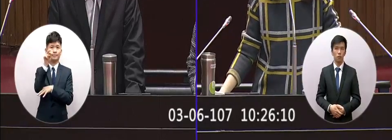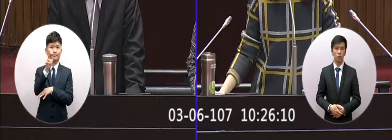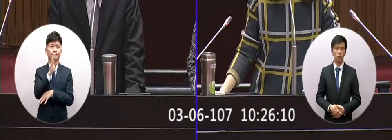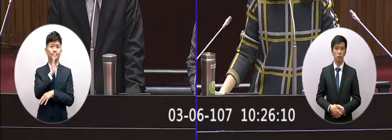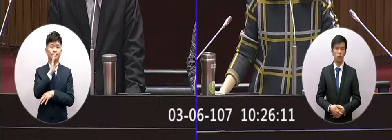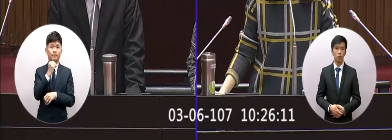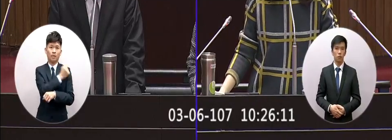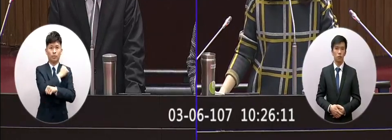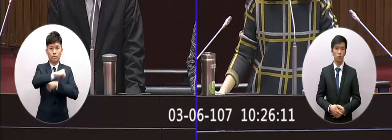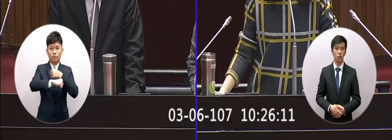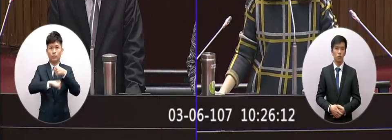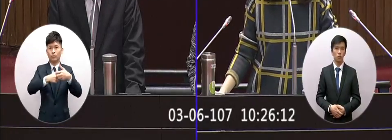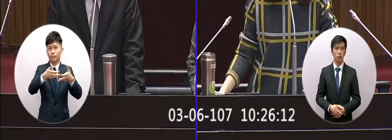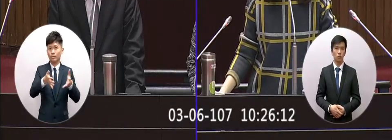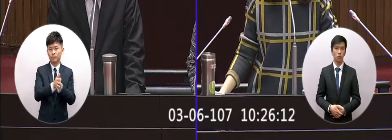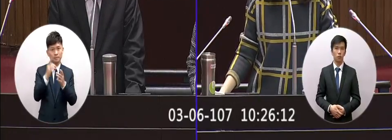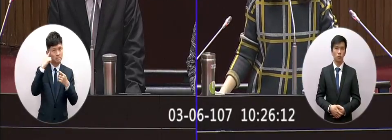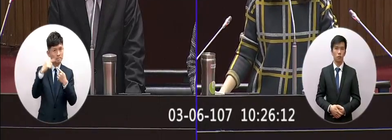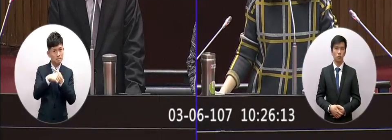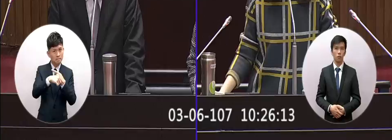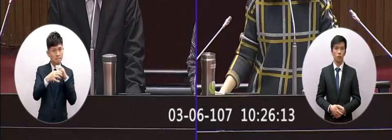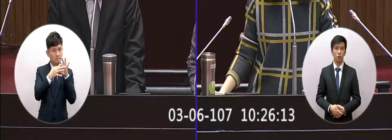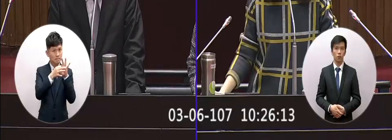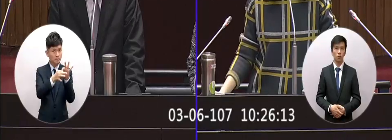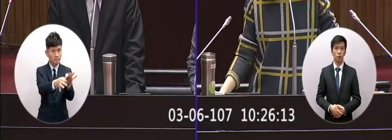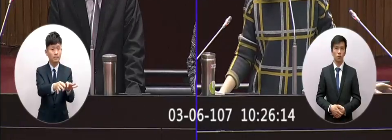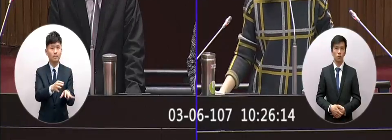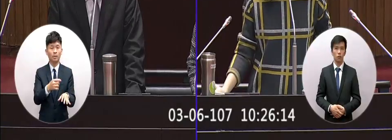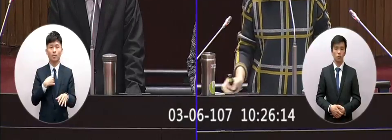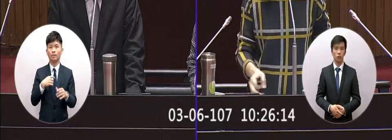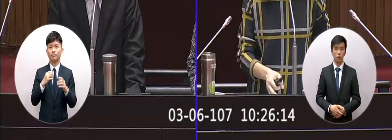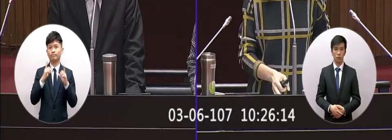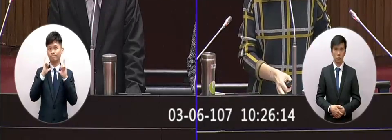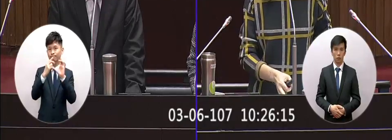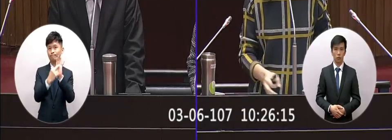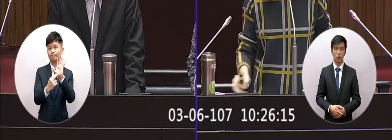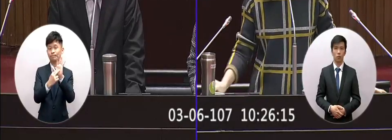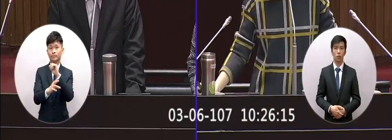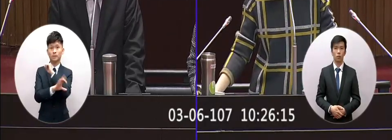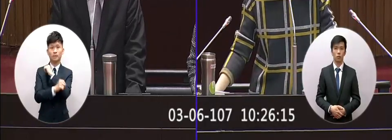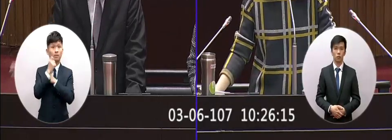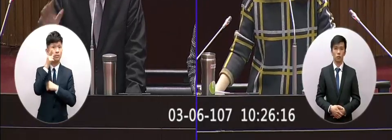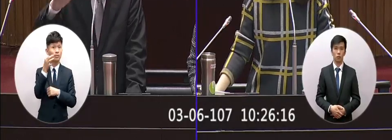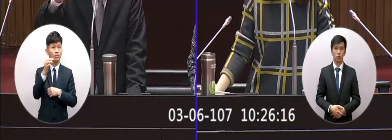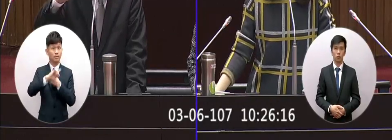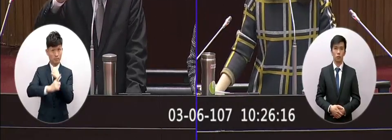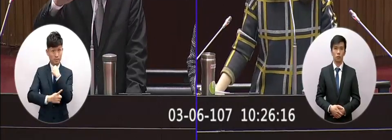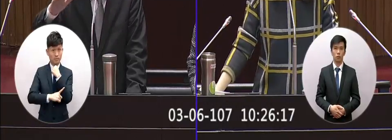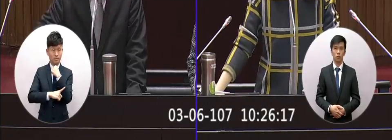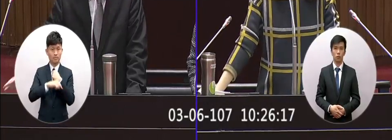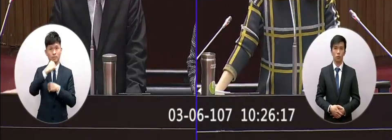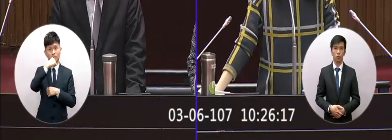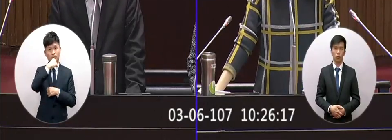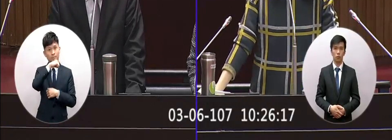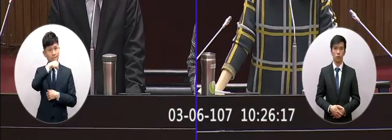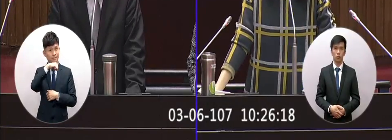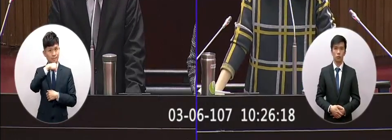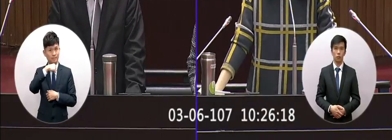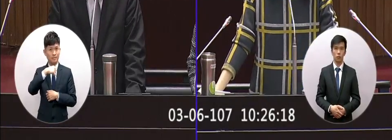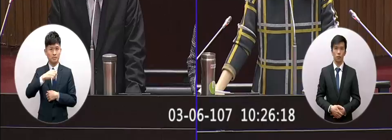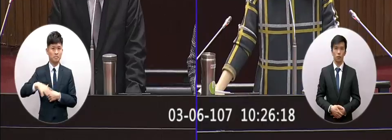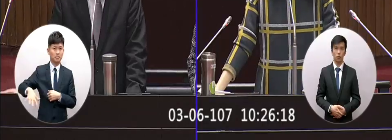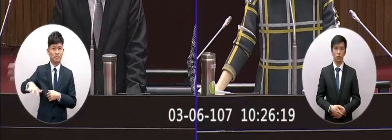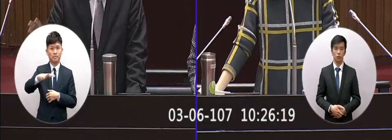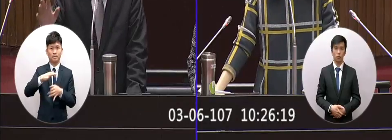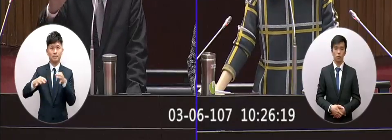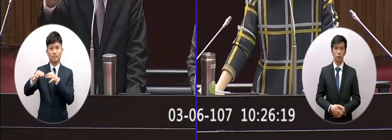动部一直都在研议，那不过呢我必须要说明，因为基本工资法也牵涉到台湾总体